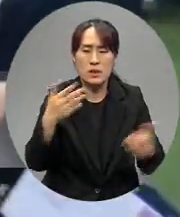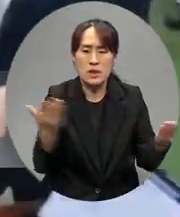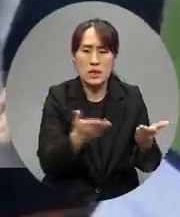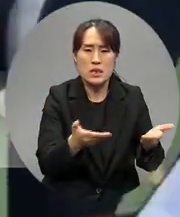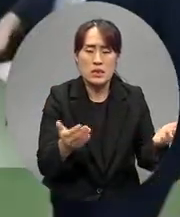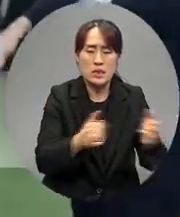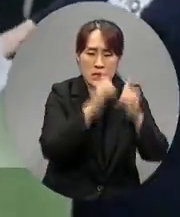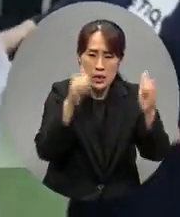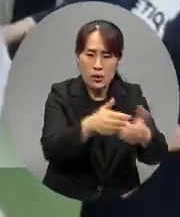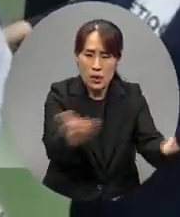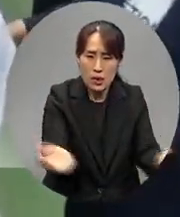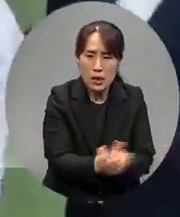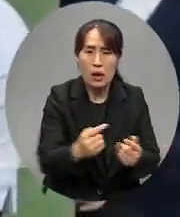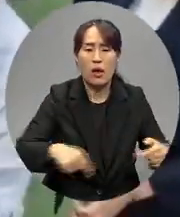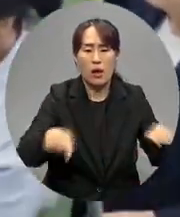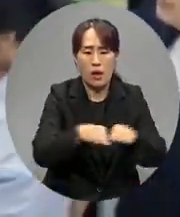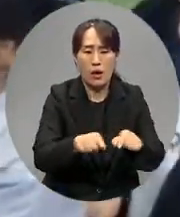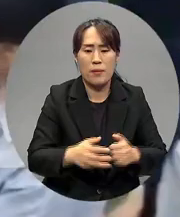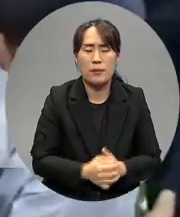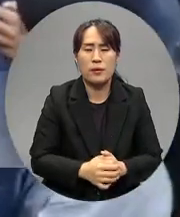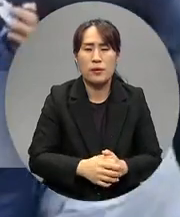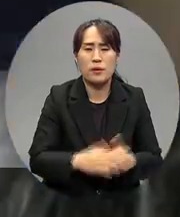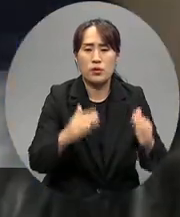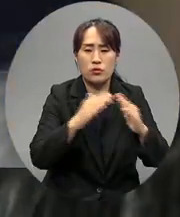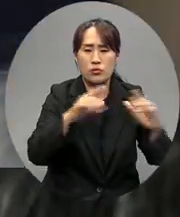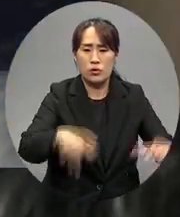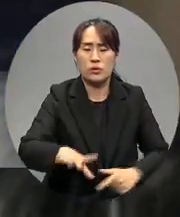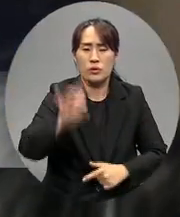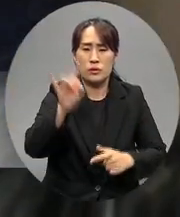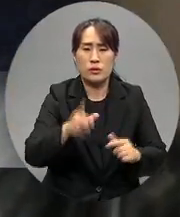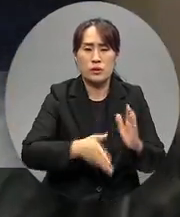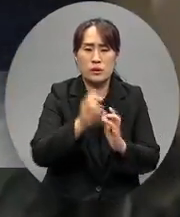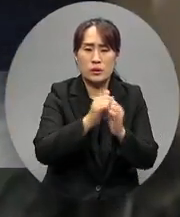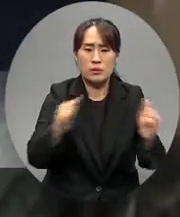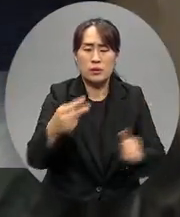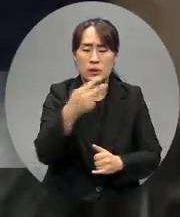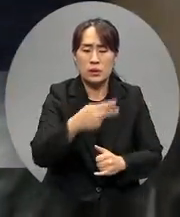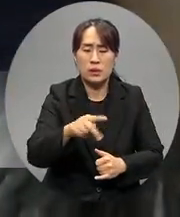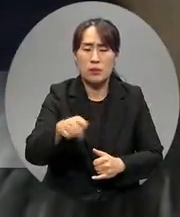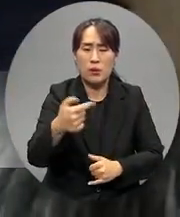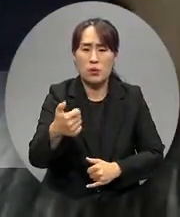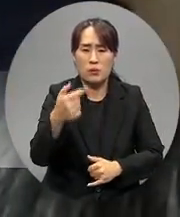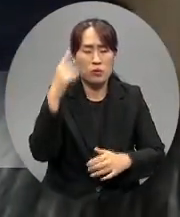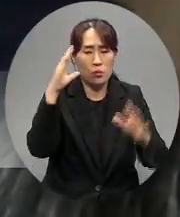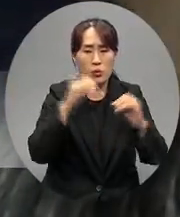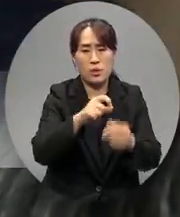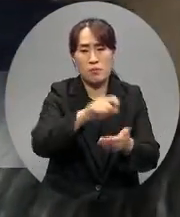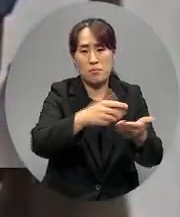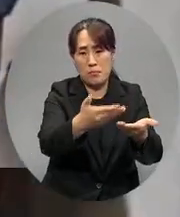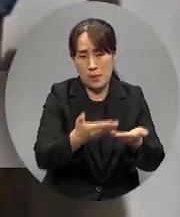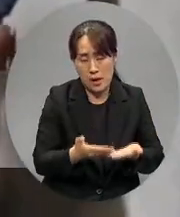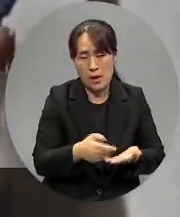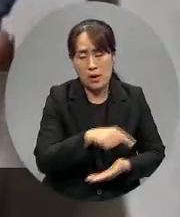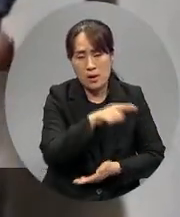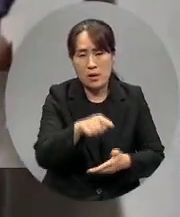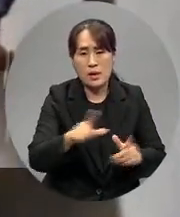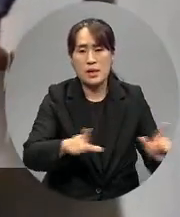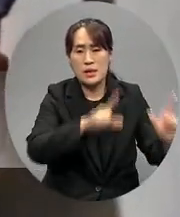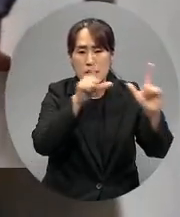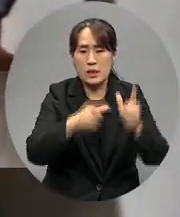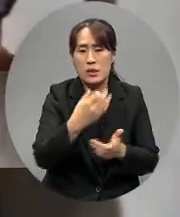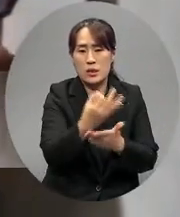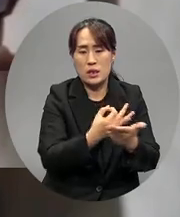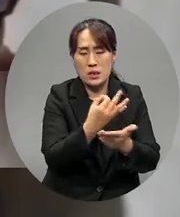노동계와 시민사회단체가 군단위에선 처음으로 시민 2,356명의 서명을 받아 발의한